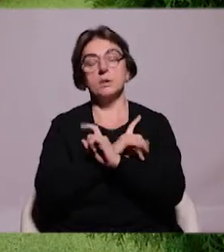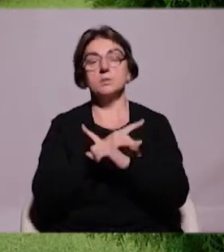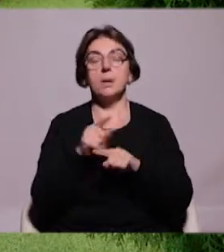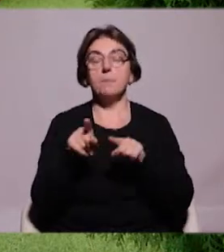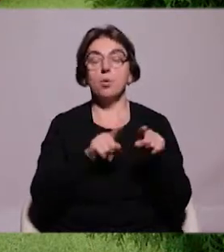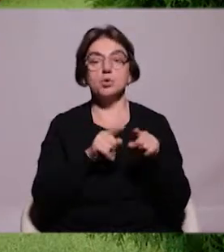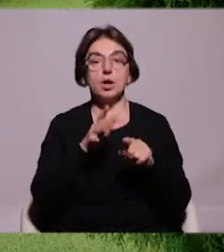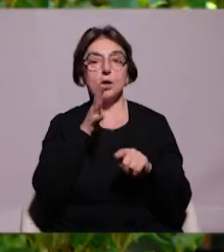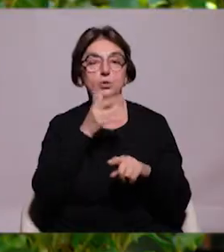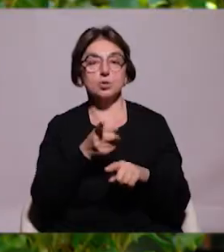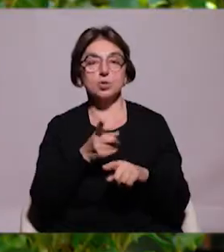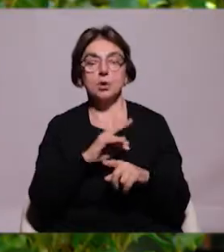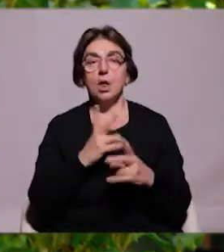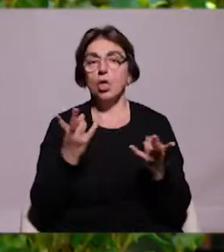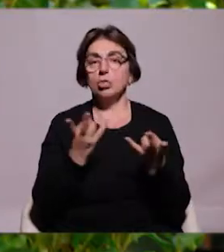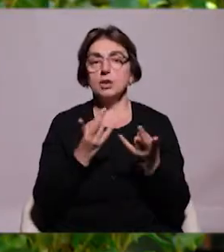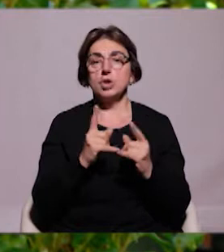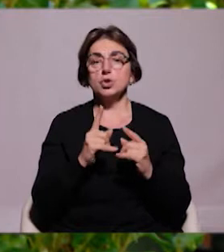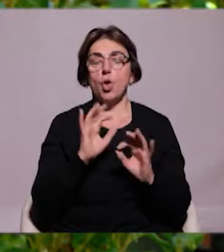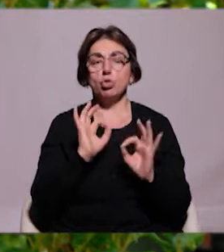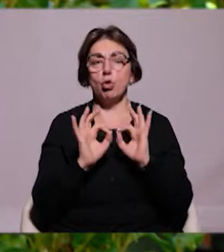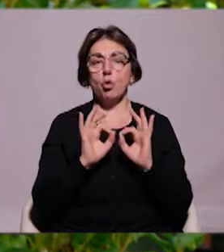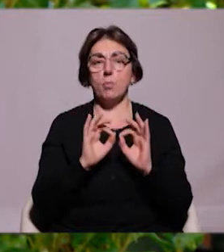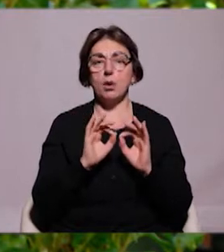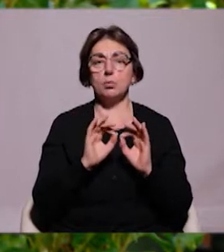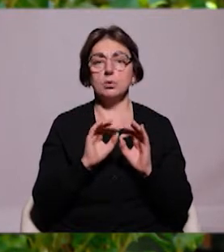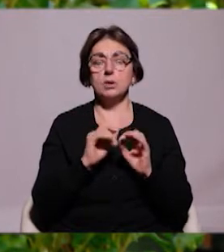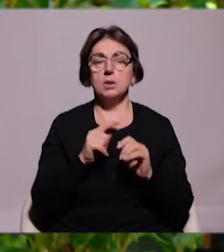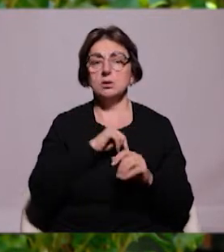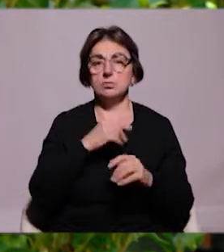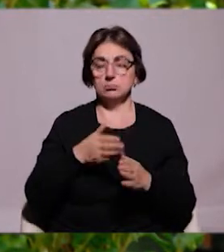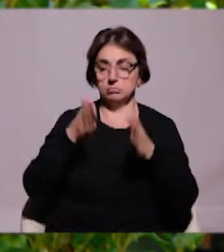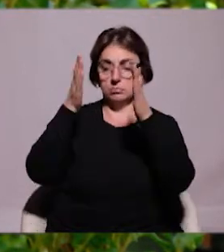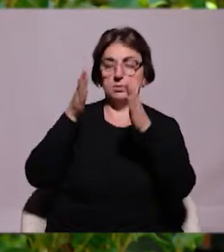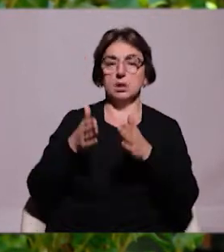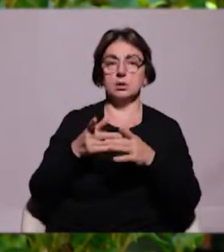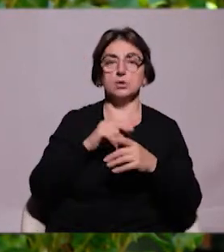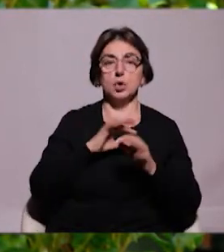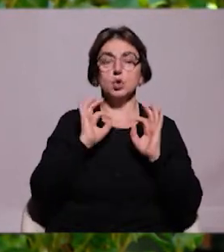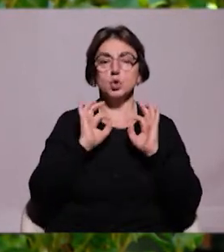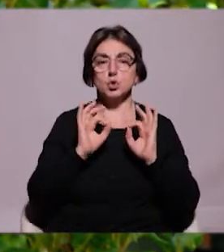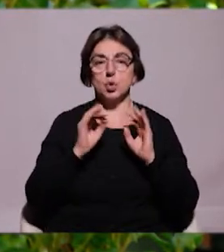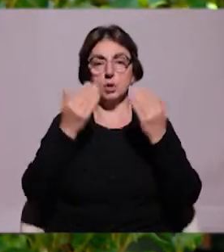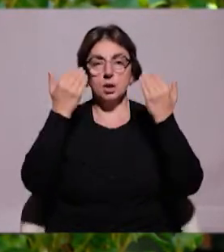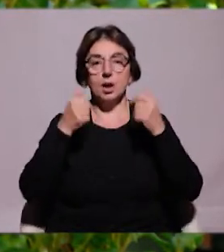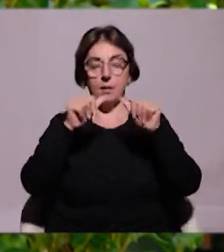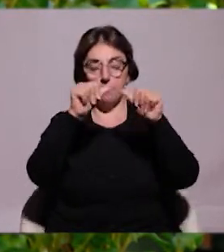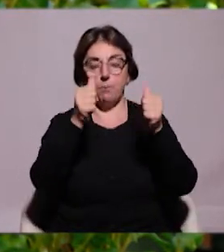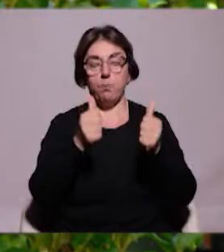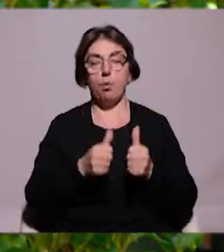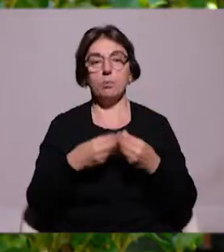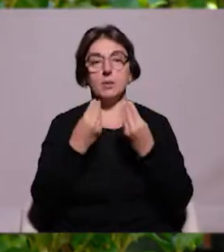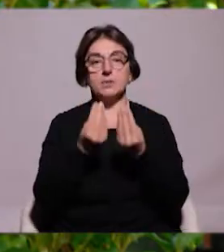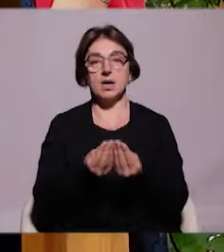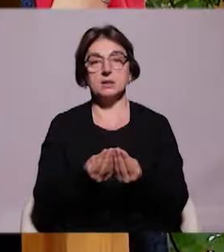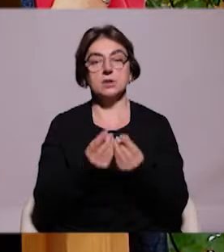დროს. რა საჭიროა ნორმალური ტანადობა? გარდა იმისა, რომ სწორი ტანადობა ადამიანის სხეულს ლამაზ ფორმებს